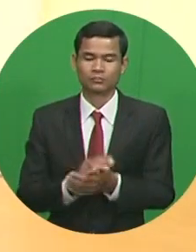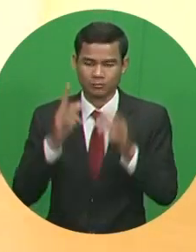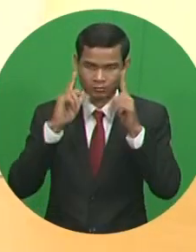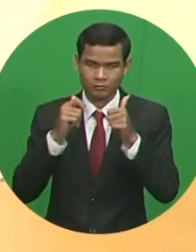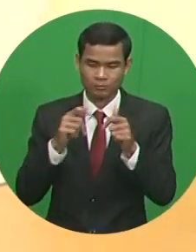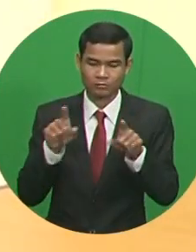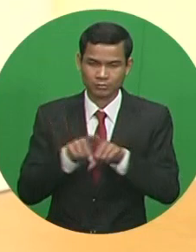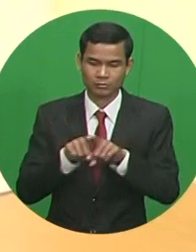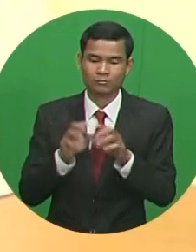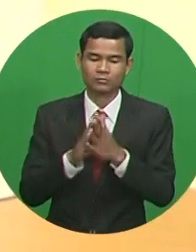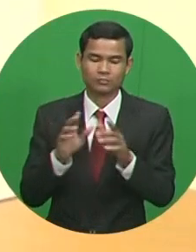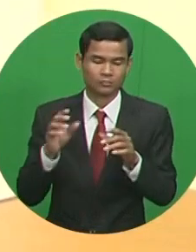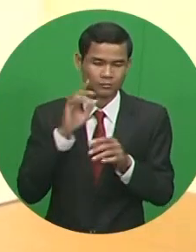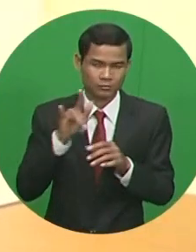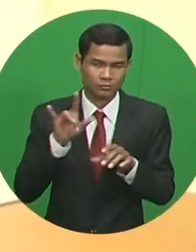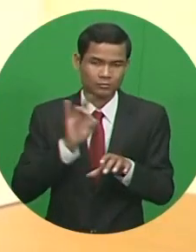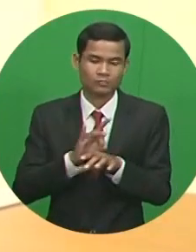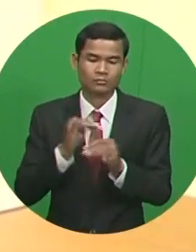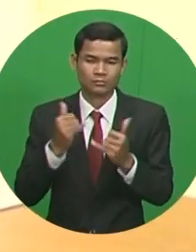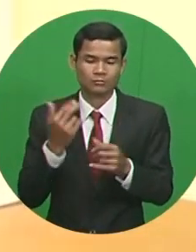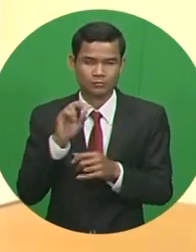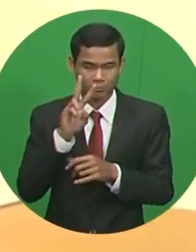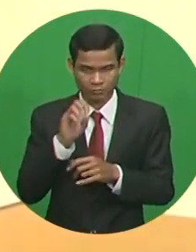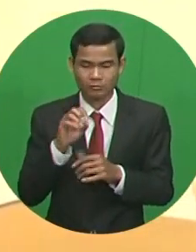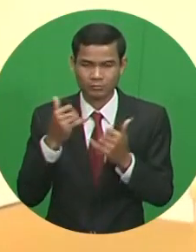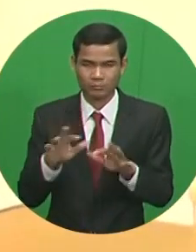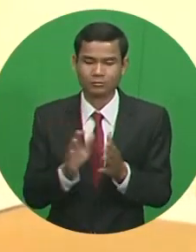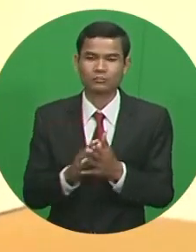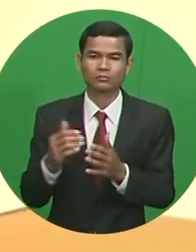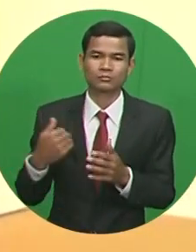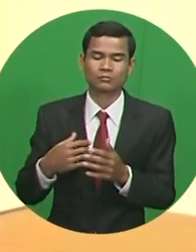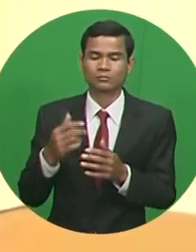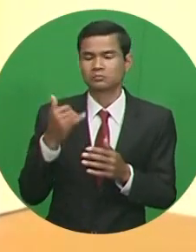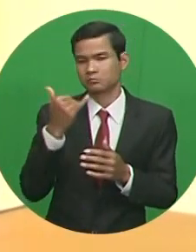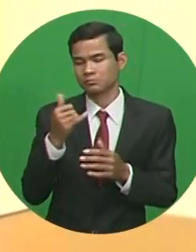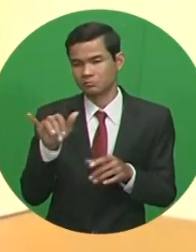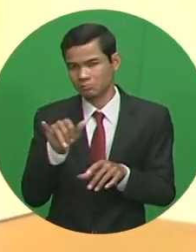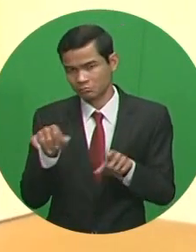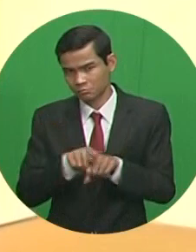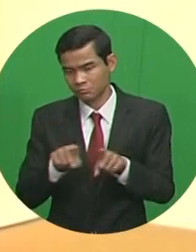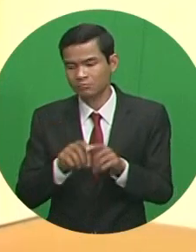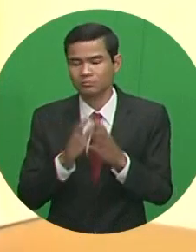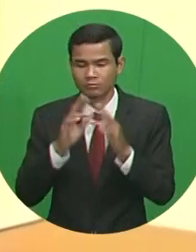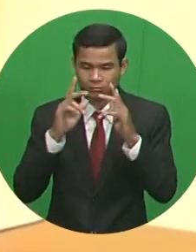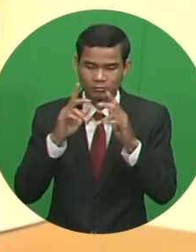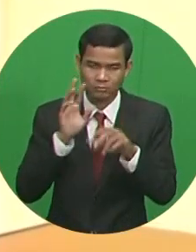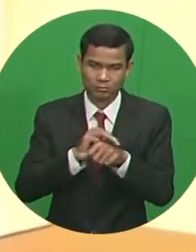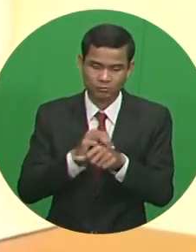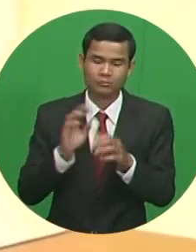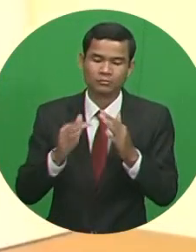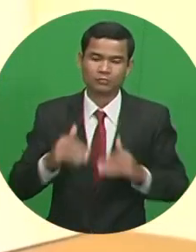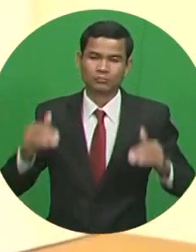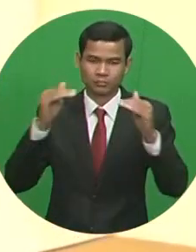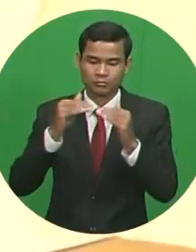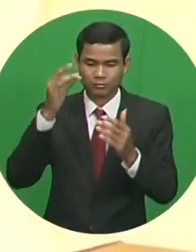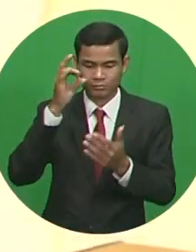មឧត្តមសេនីយ៍ឯកក៏បានបញ្ជាក់ដែរថានេះជាលើកទី20ហើយក៏ដូចជាលើកទី6ដែរក្រសួងធម្មការនិងសាសនាព្រ